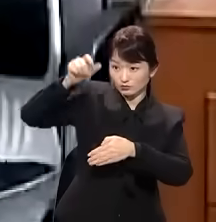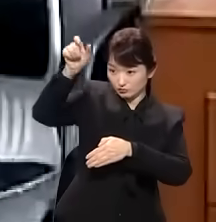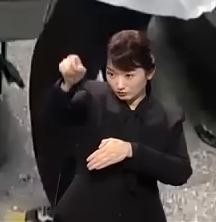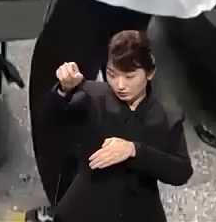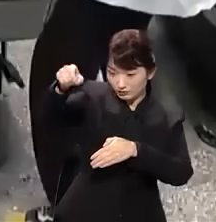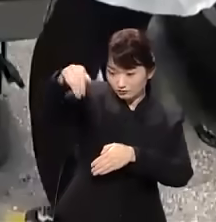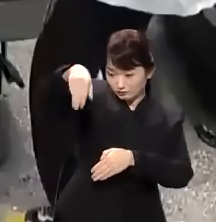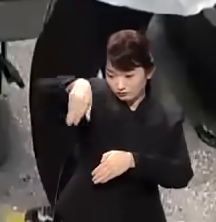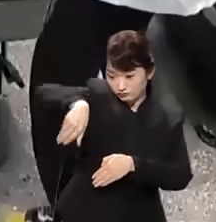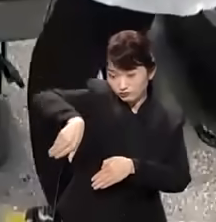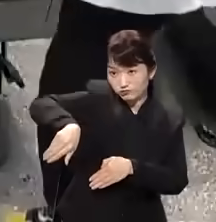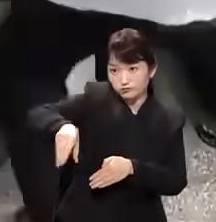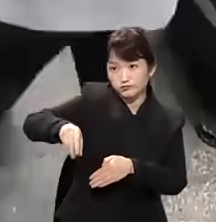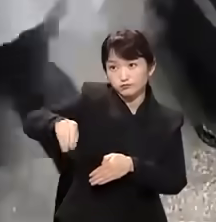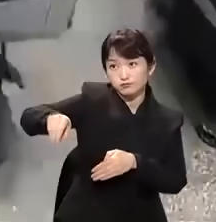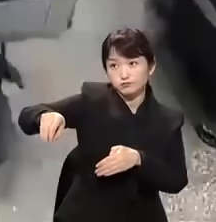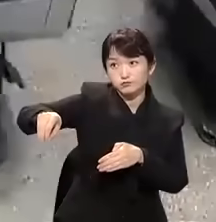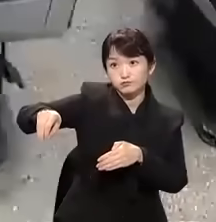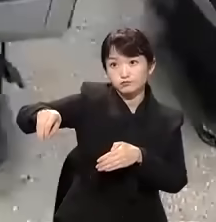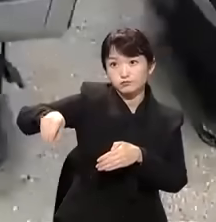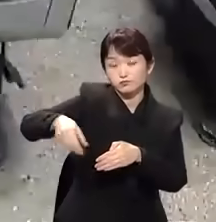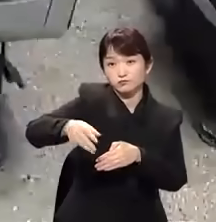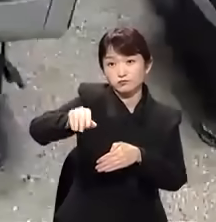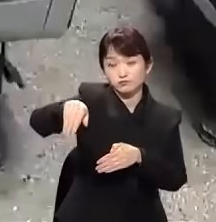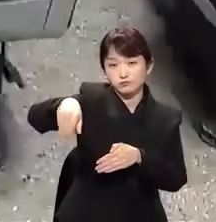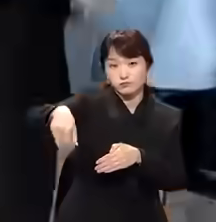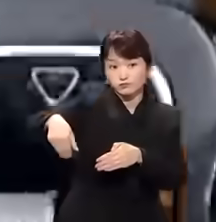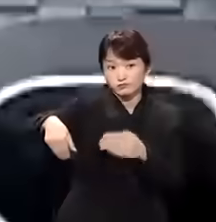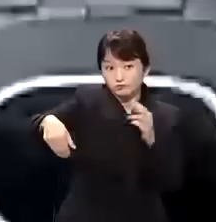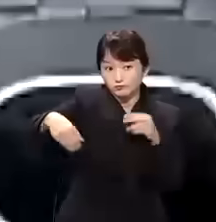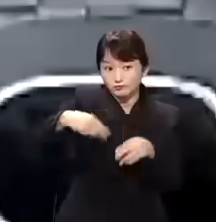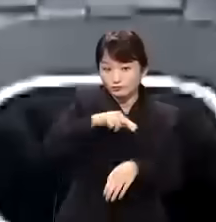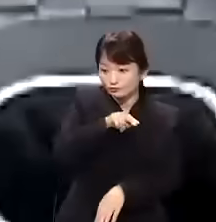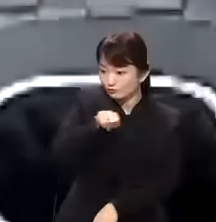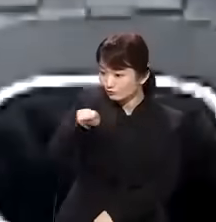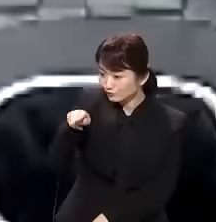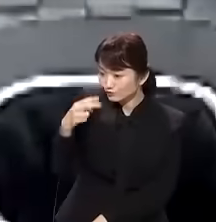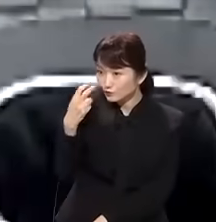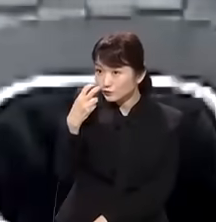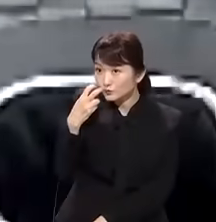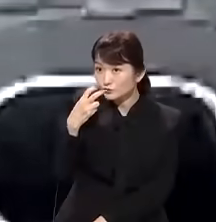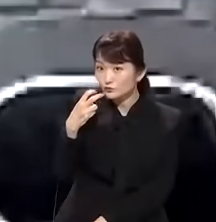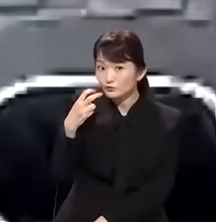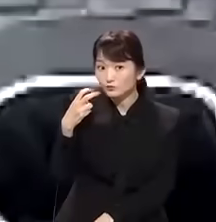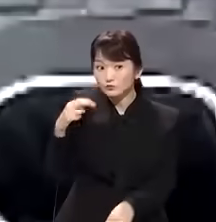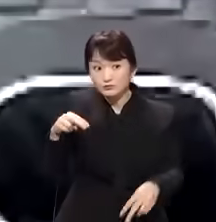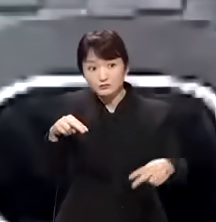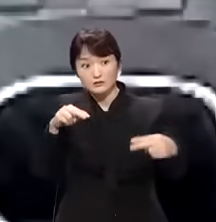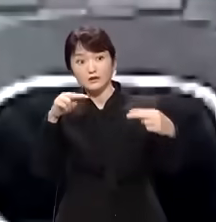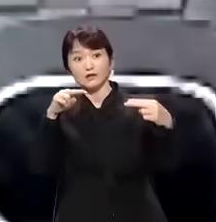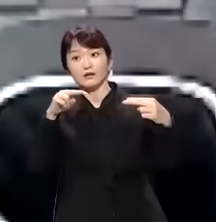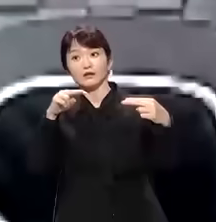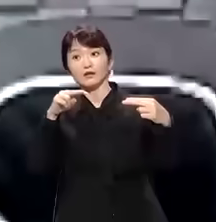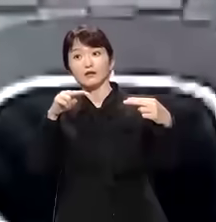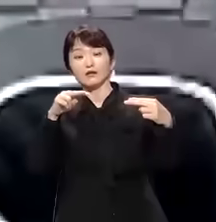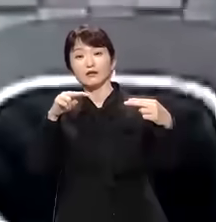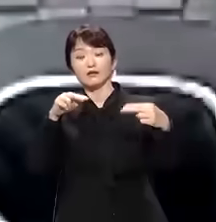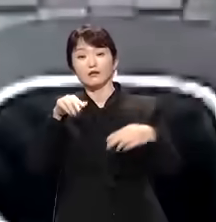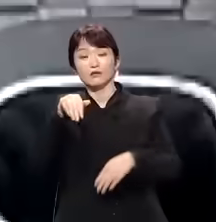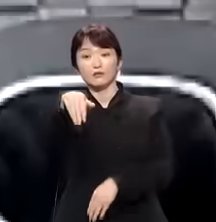어 외투를 저렇게 막 만지작만지작 하다가 어 주변을 살피다가 어 너 뭐 하려 그래 뭐 하려 그래